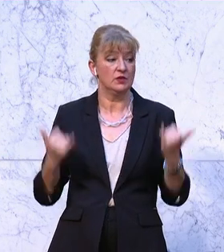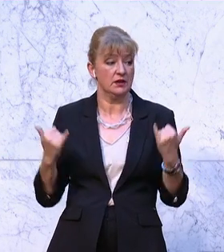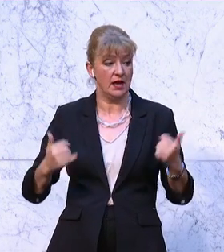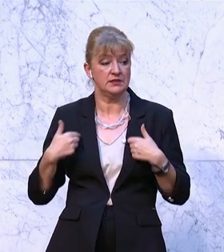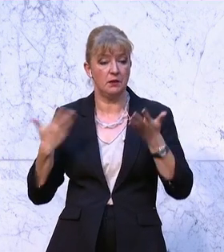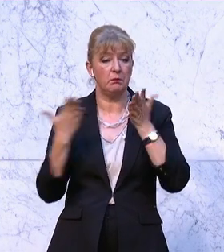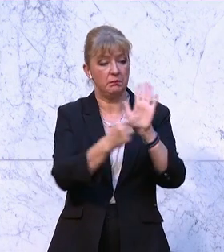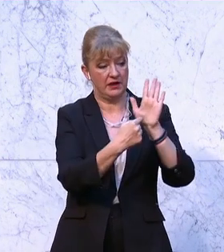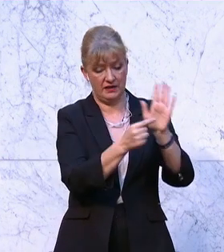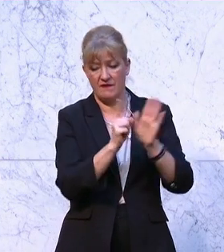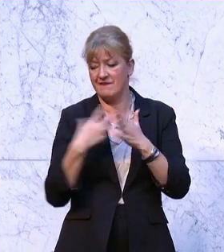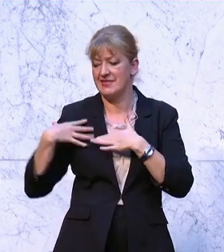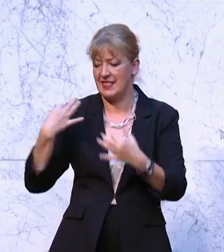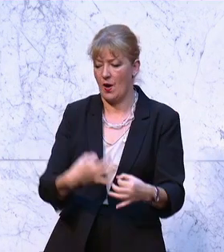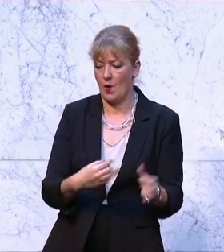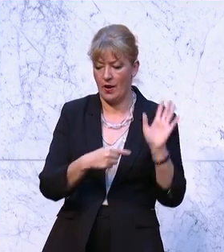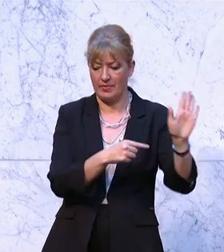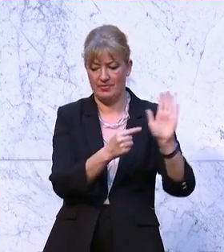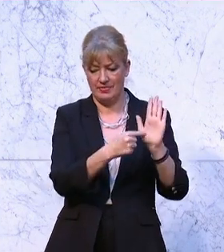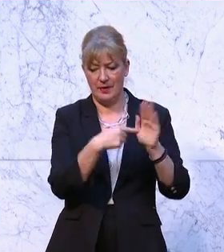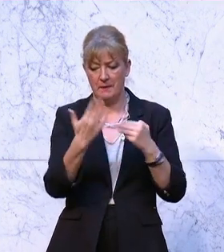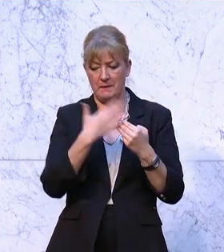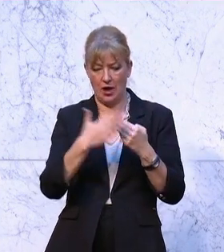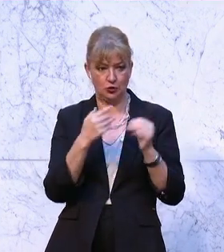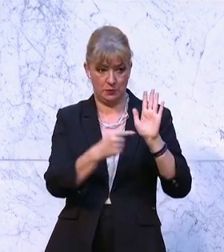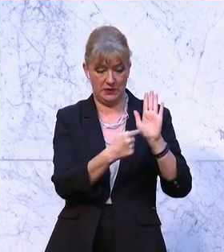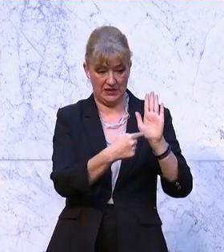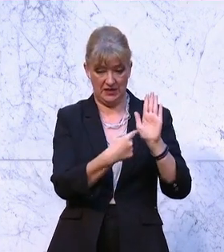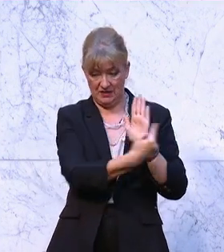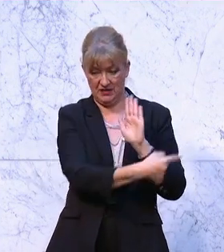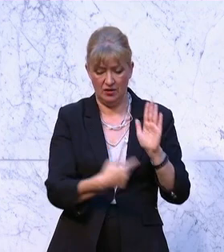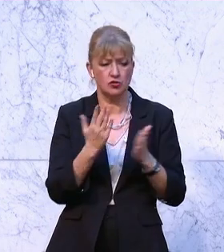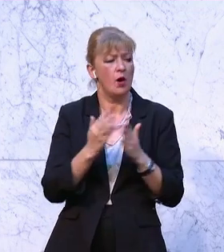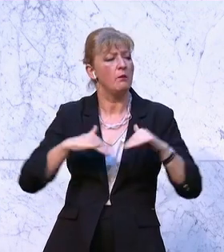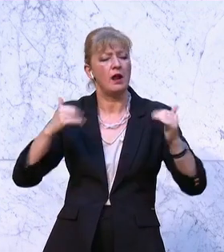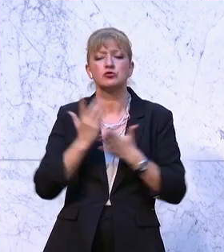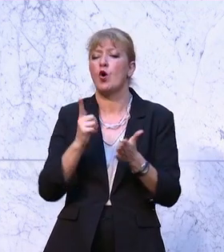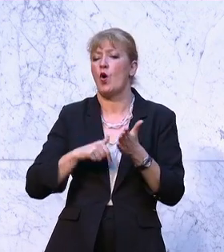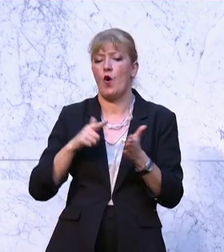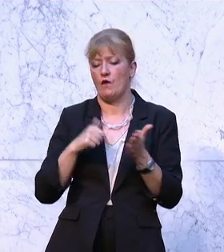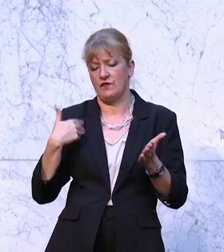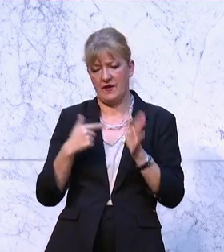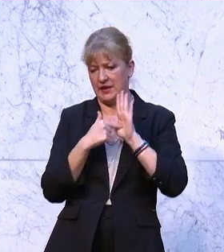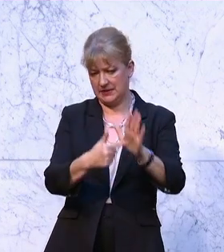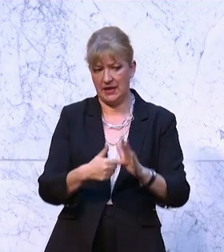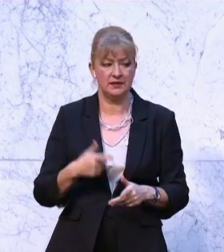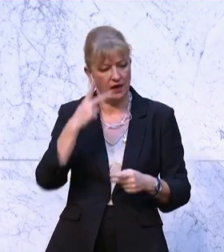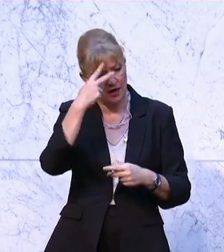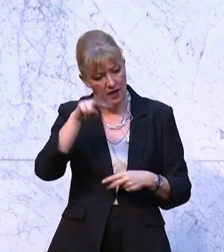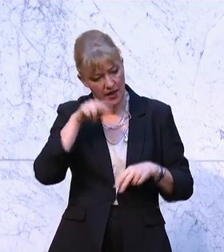ich bringe Ihnen nur zur Wiederholung ein Beispiel. Ich habe dieses Beispiel hier im Parlament schon mehrmals gebracht. Herr